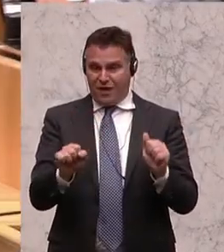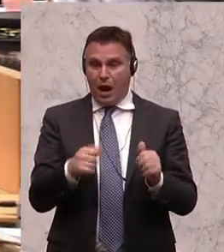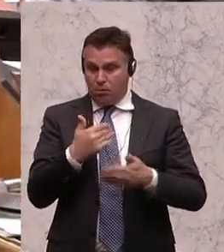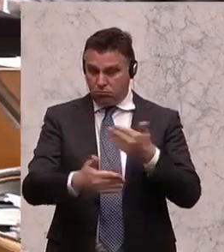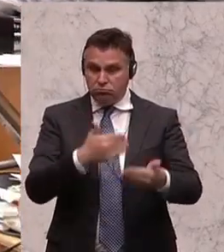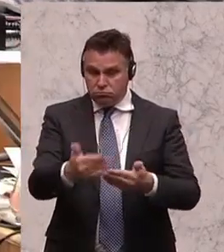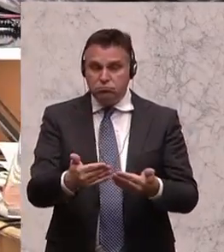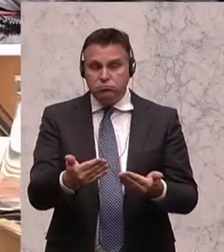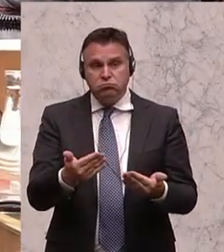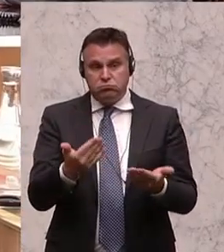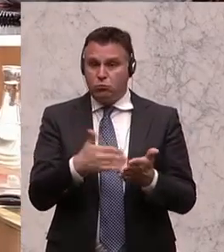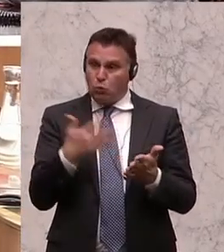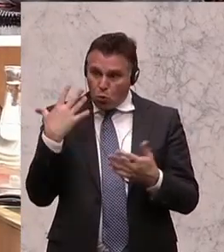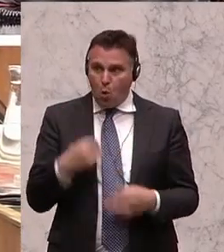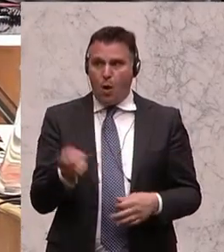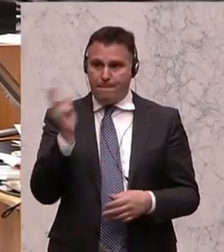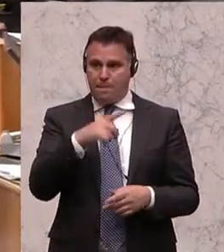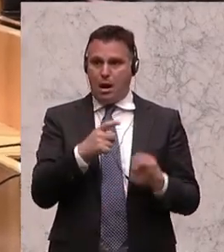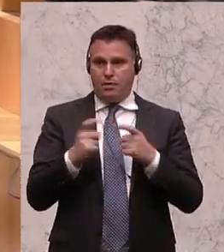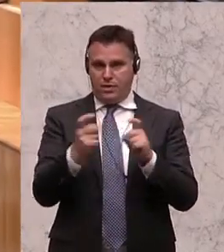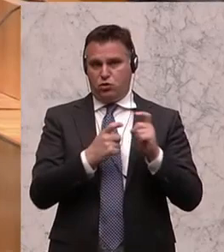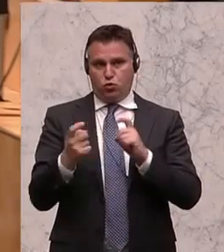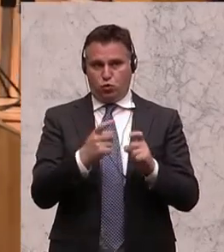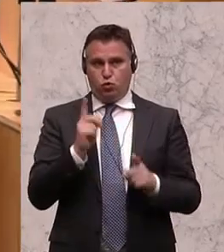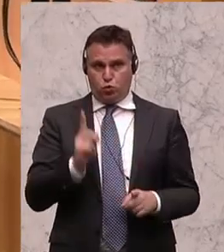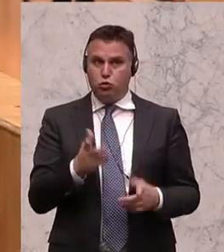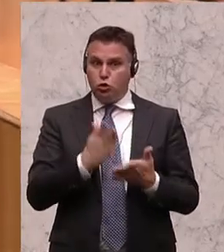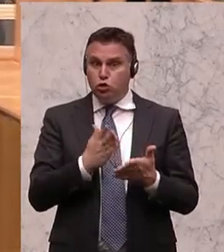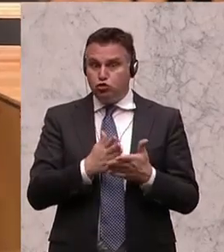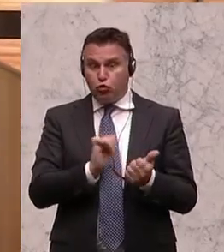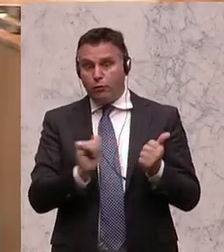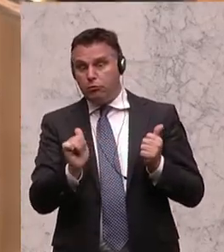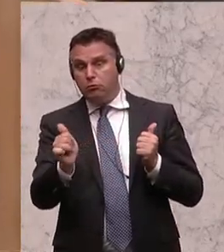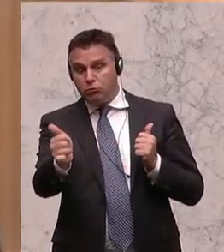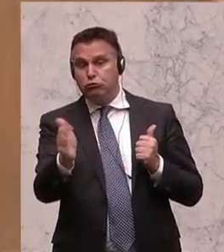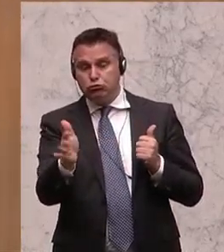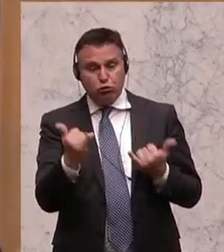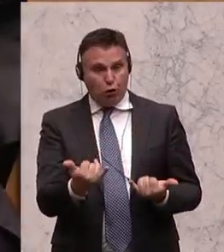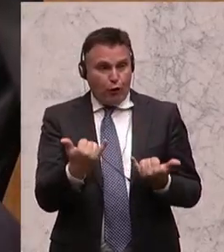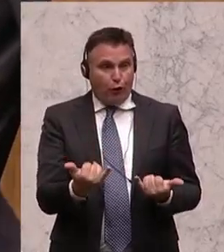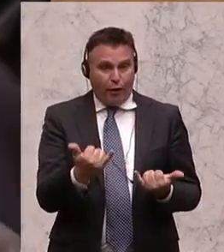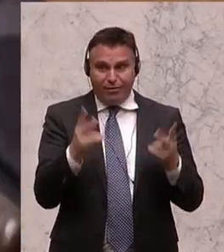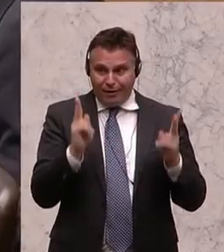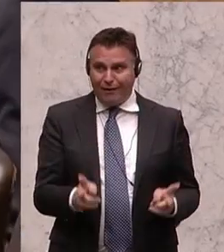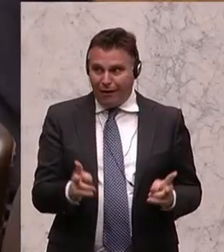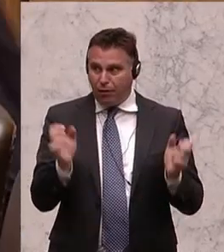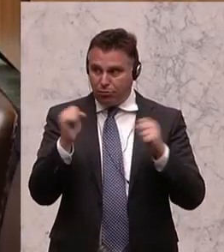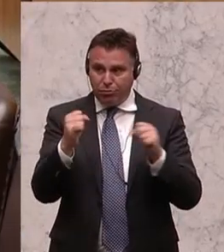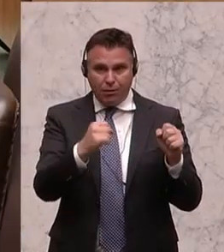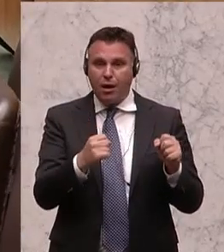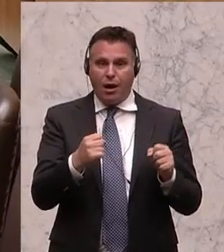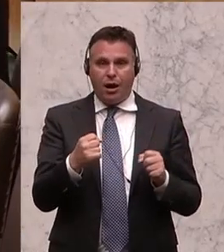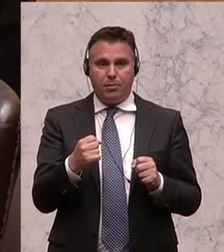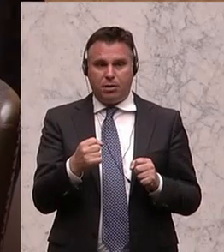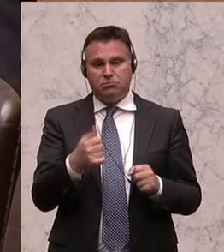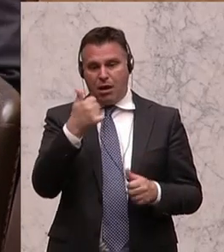Du musst noch einmal offen diskutieren. Sage nur dazu, wir waren schon relativ weit. wir hätten es heute auch gemacht, aber die